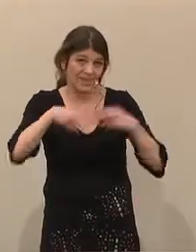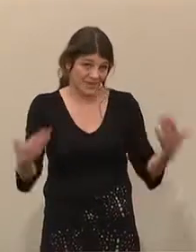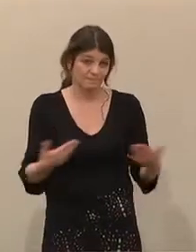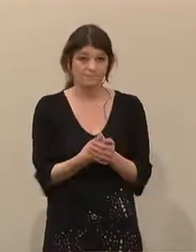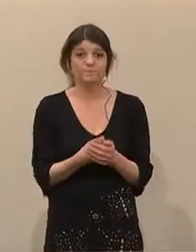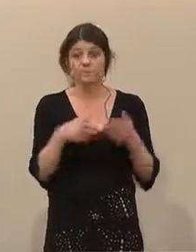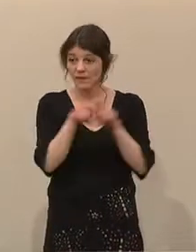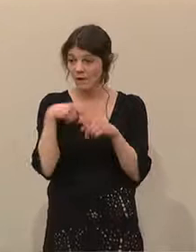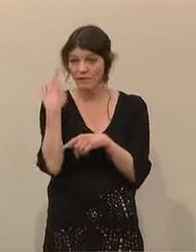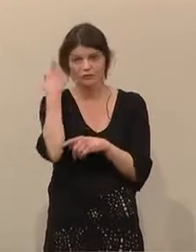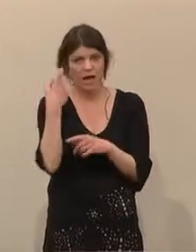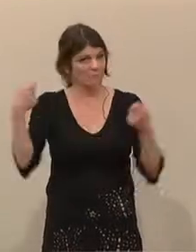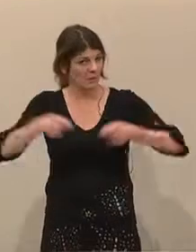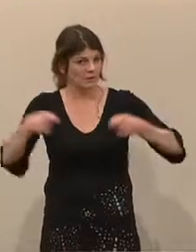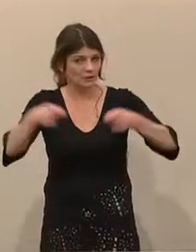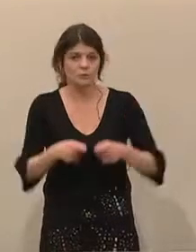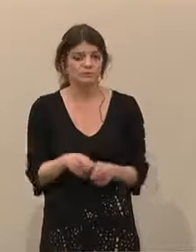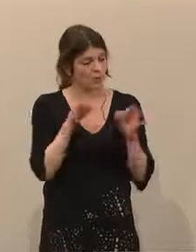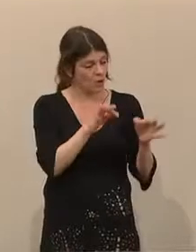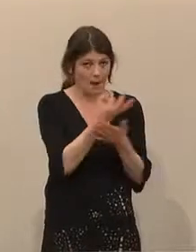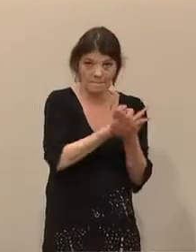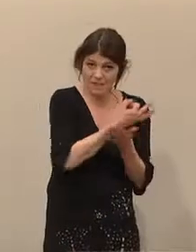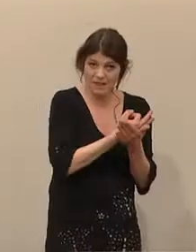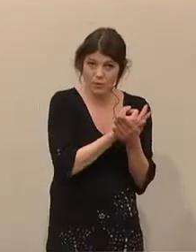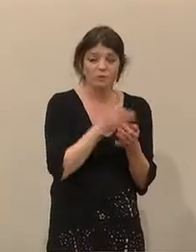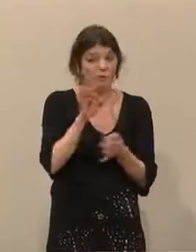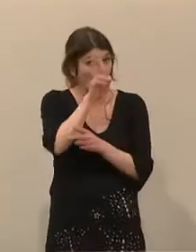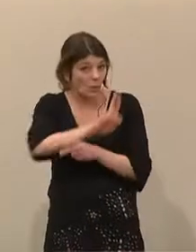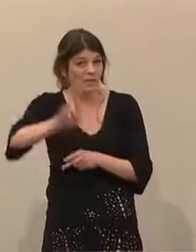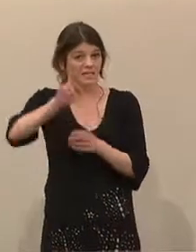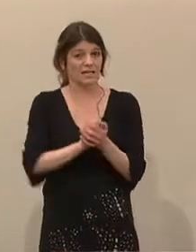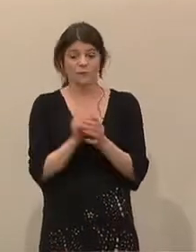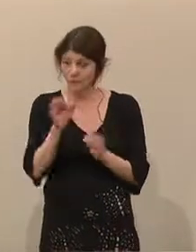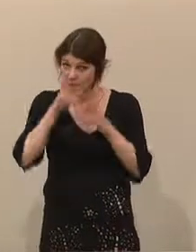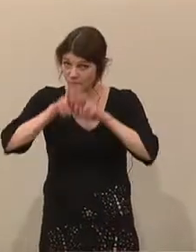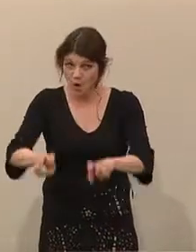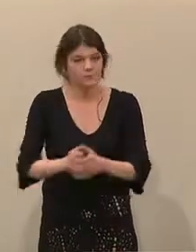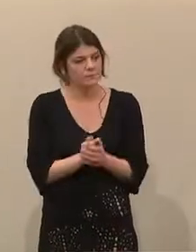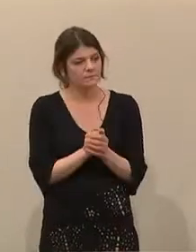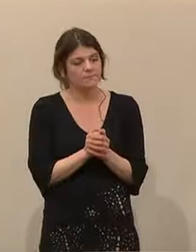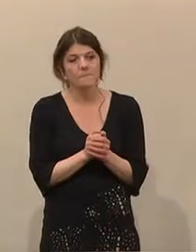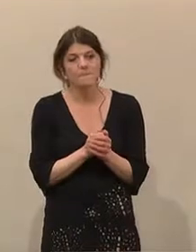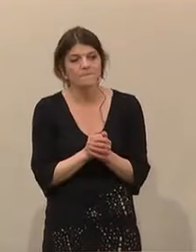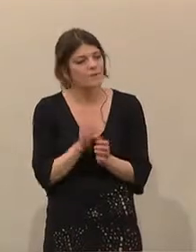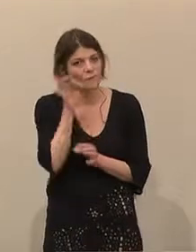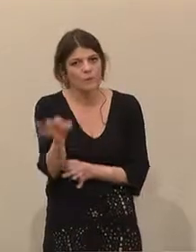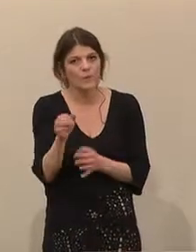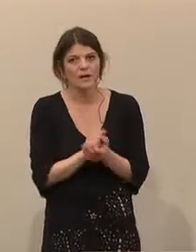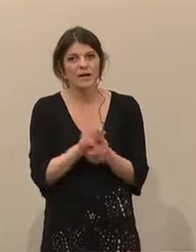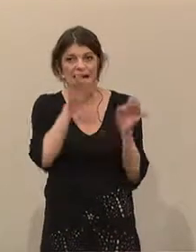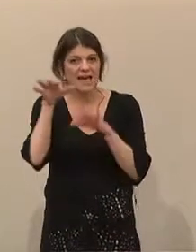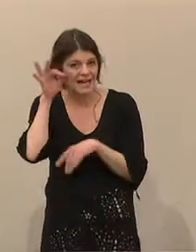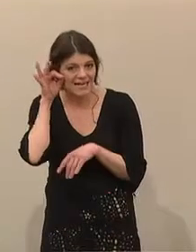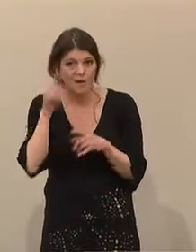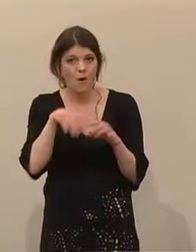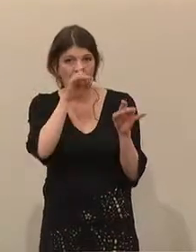Außerdem starten wir mit Investitionen in die Bildung, die Universitäten, die Forschung für Lehrerinnen